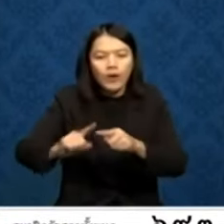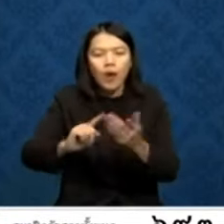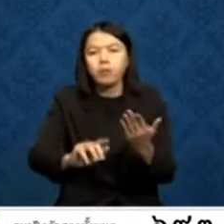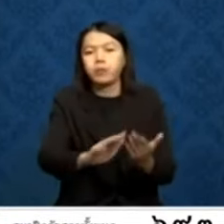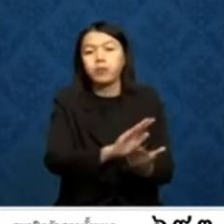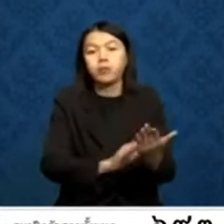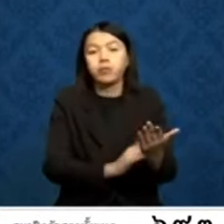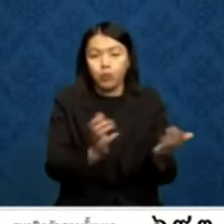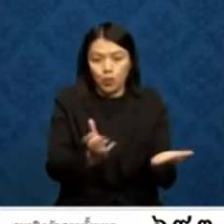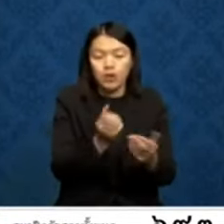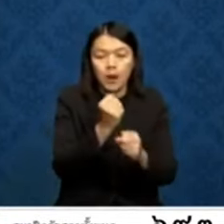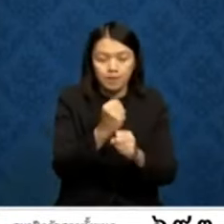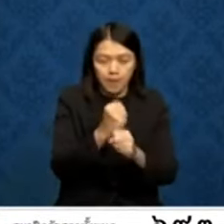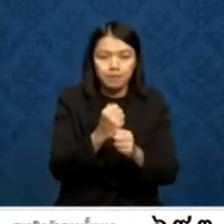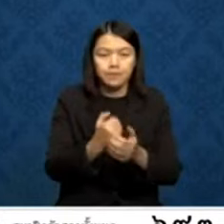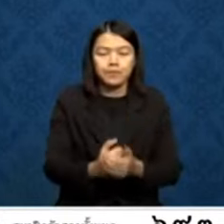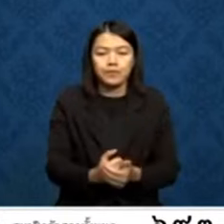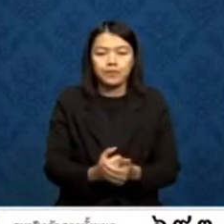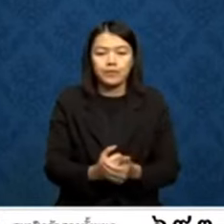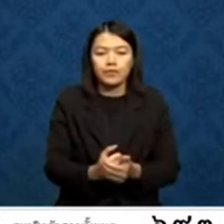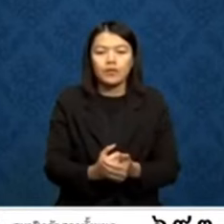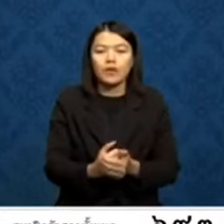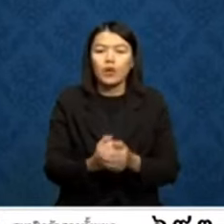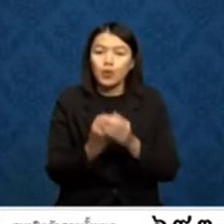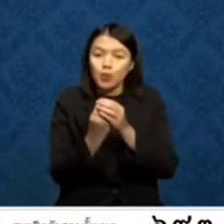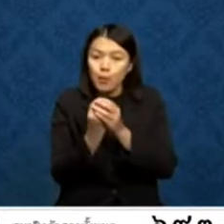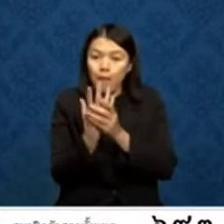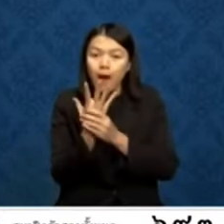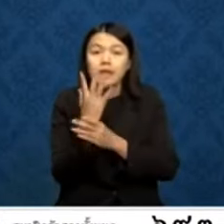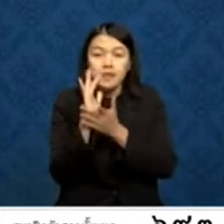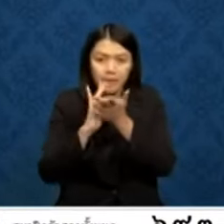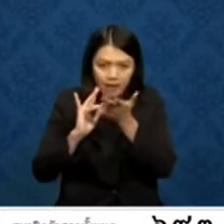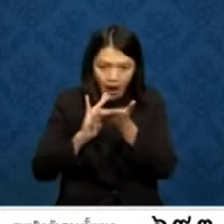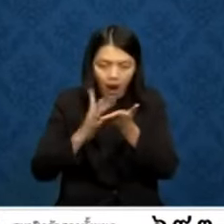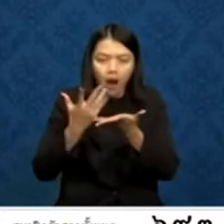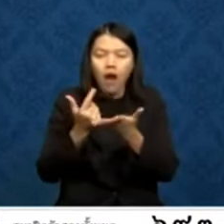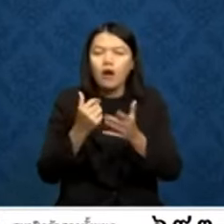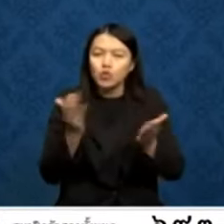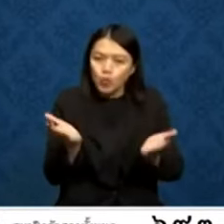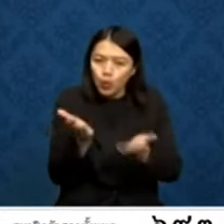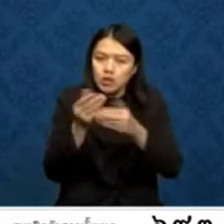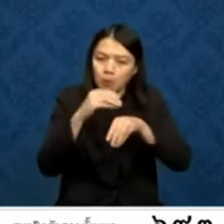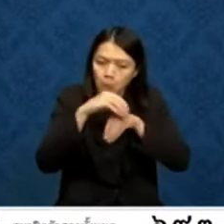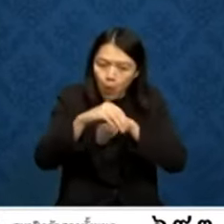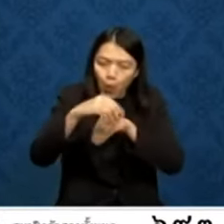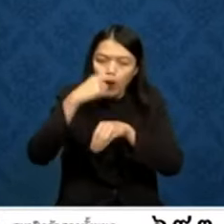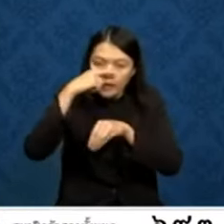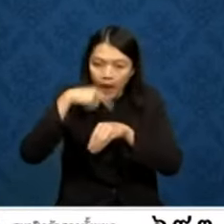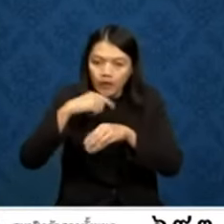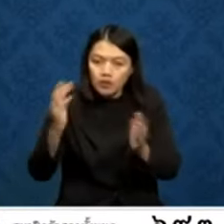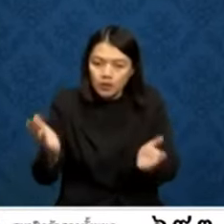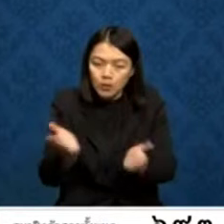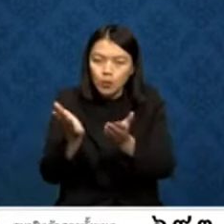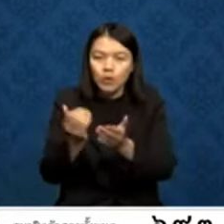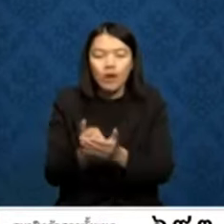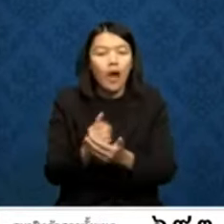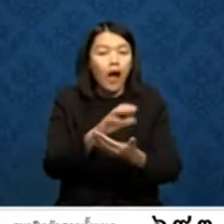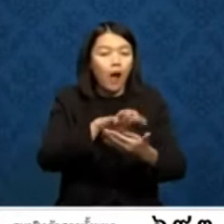ทศสนับสนุนการยกระดับสมุนไพรและผลิตภัณฑ์สมุนไพรไทยโดยใช้นวัตก